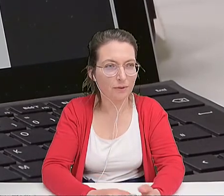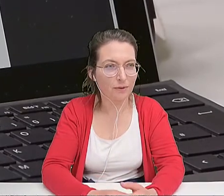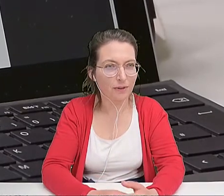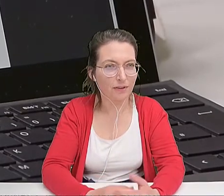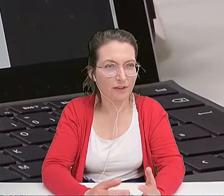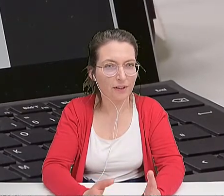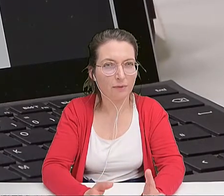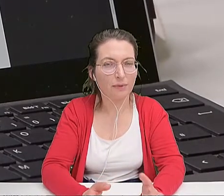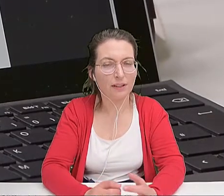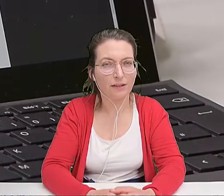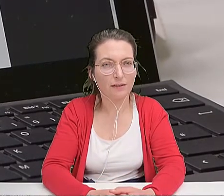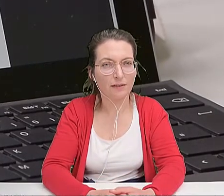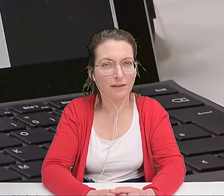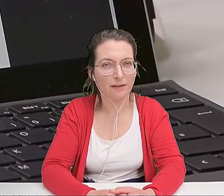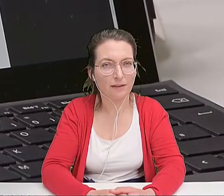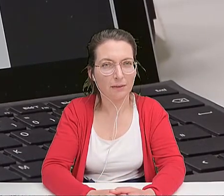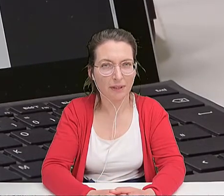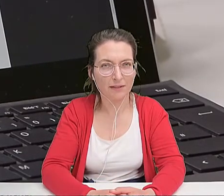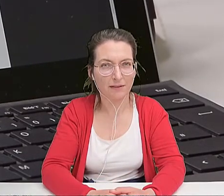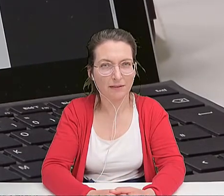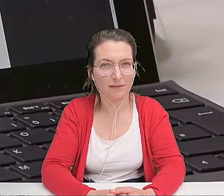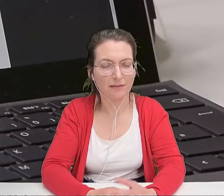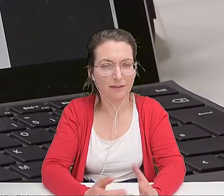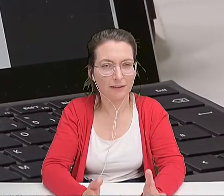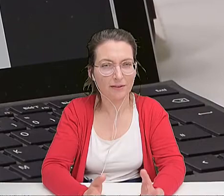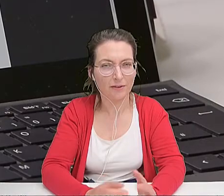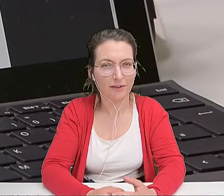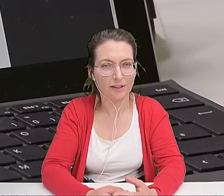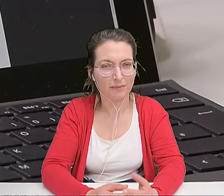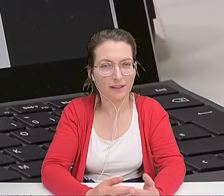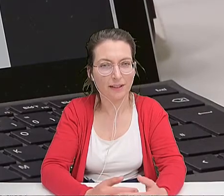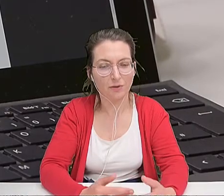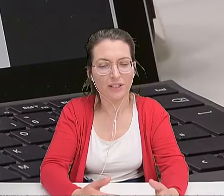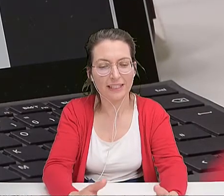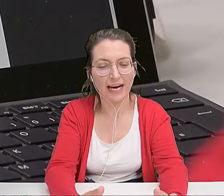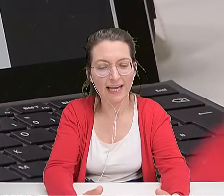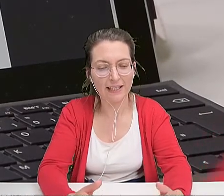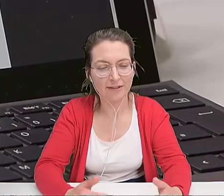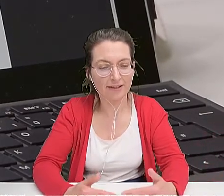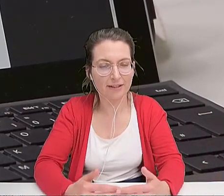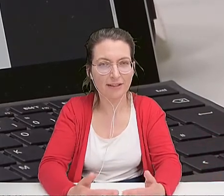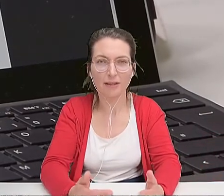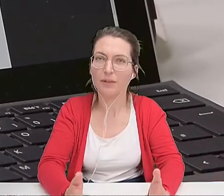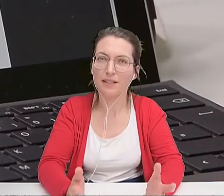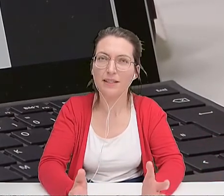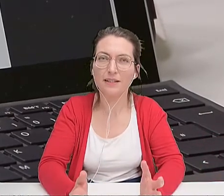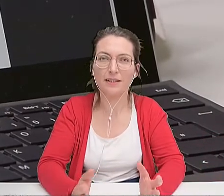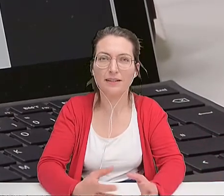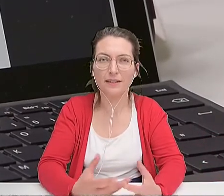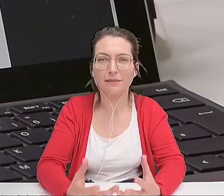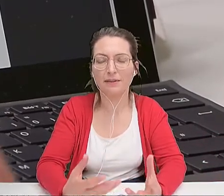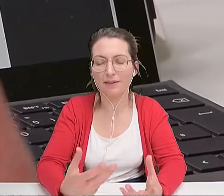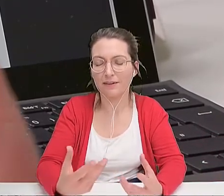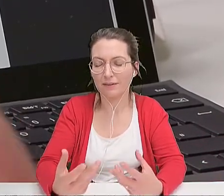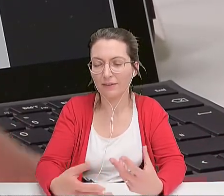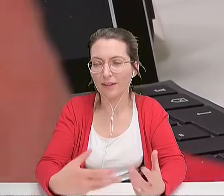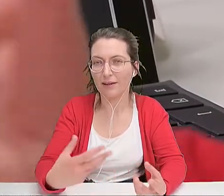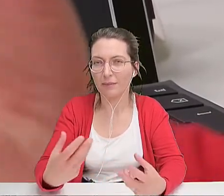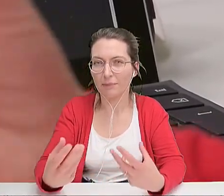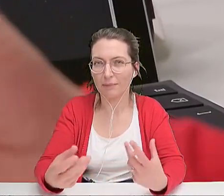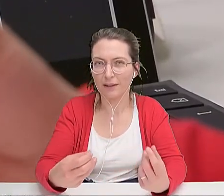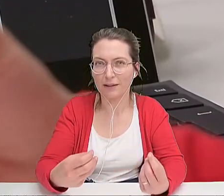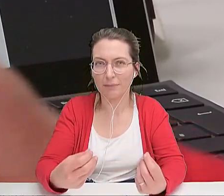die erste Lösung ist ja nicht unbedingt die beste, ja? Sondern dass man, also die naheliegendste ist nicht immer die das